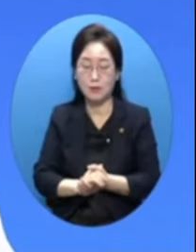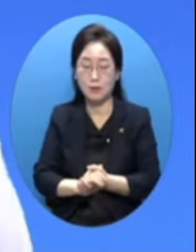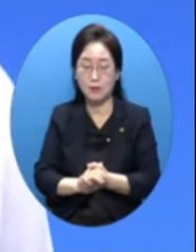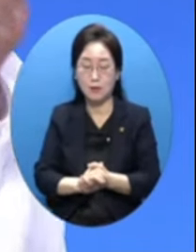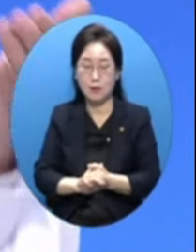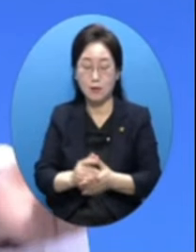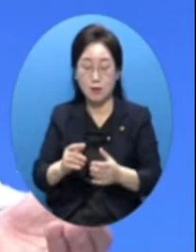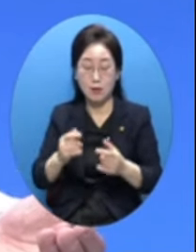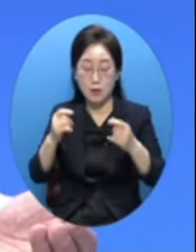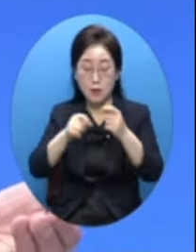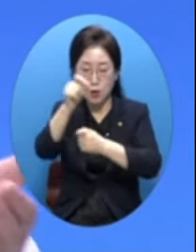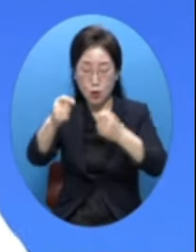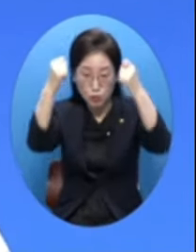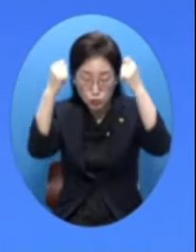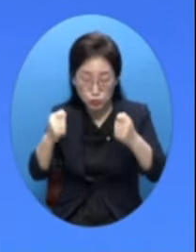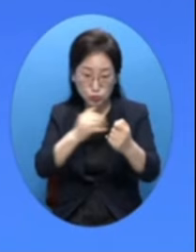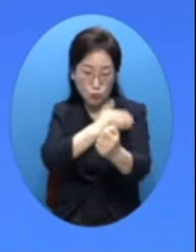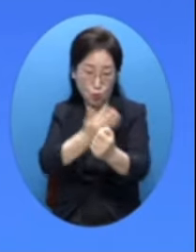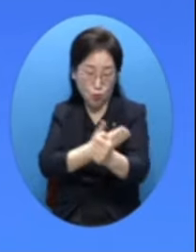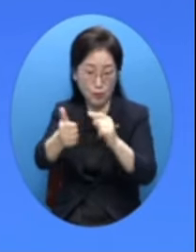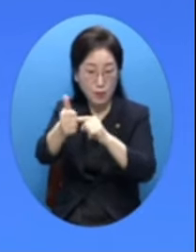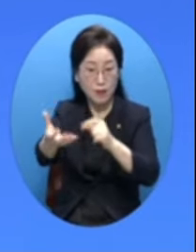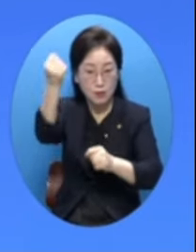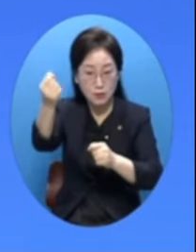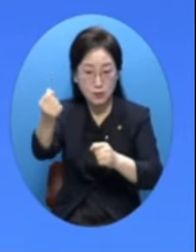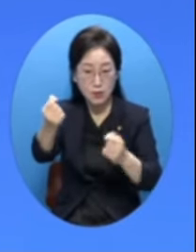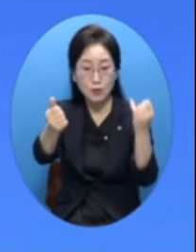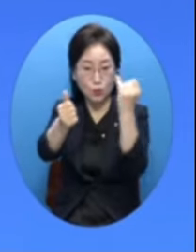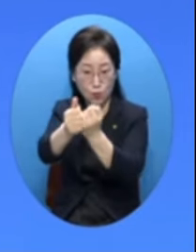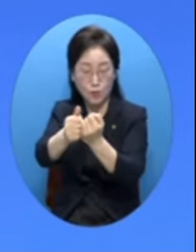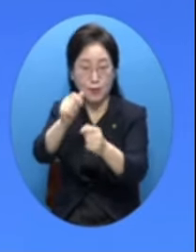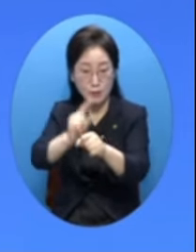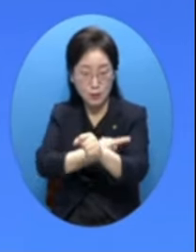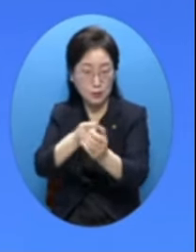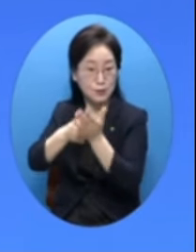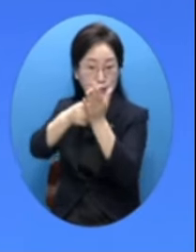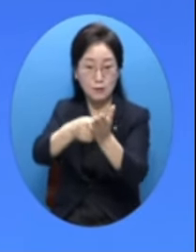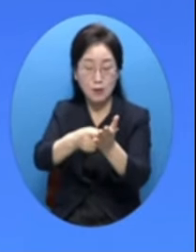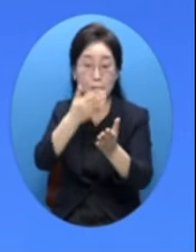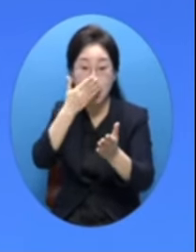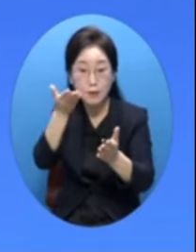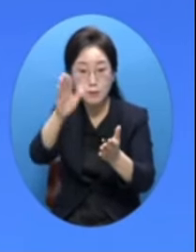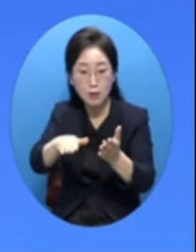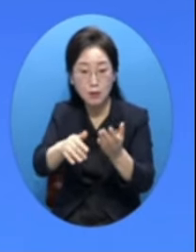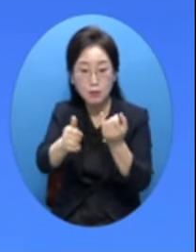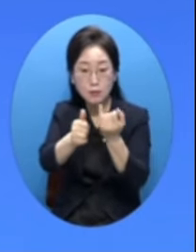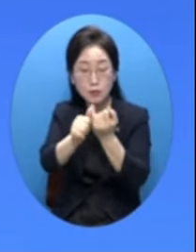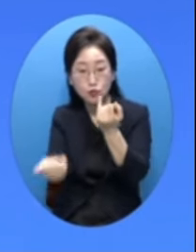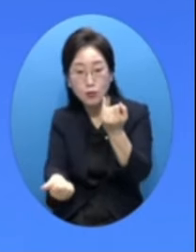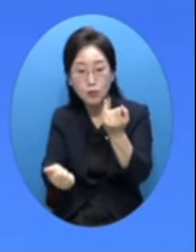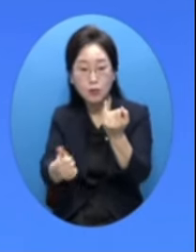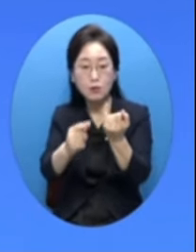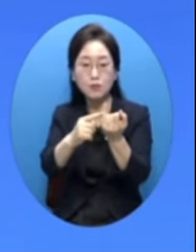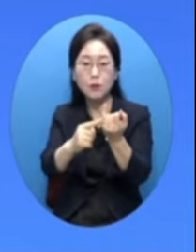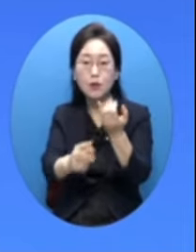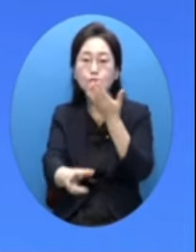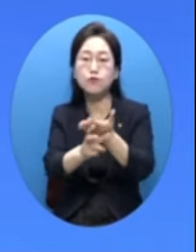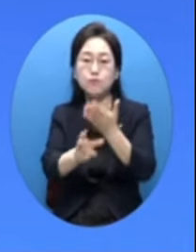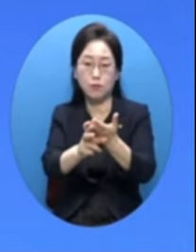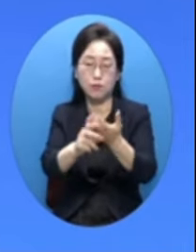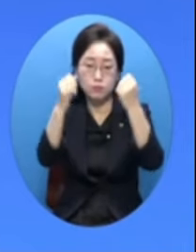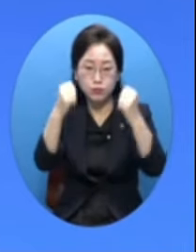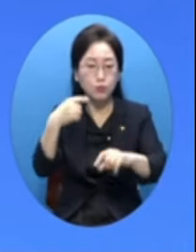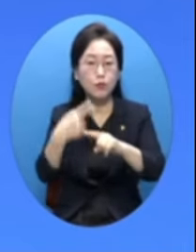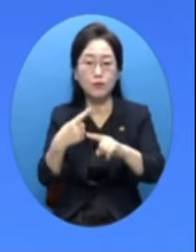신청자가 죽어버려서 영주권을 받을 수 없게 되니까 불법 체류자가 됐고 식당 종업원으로